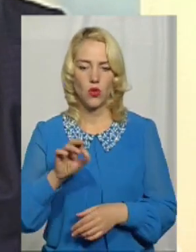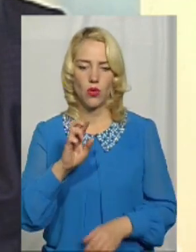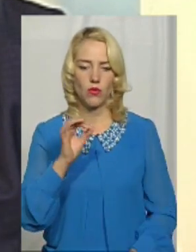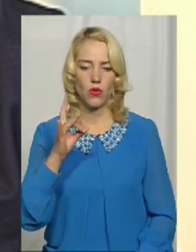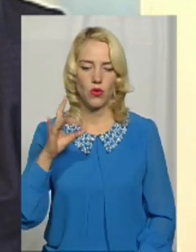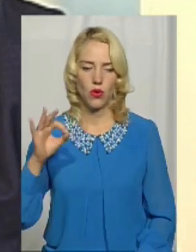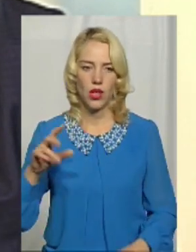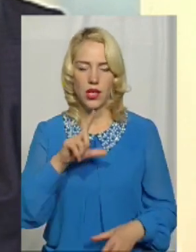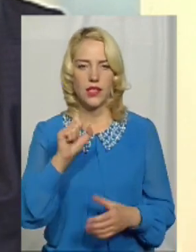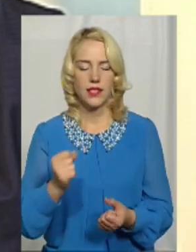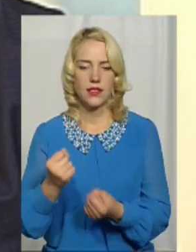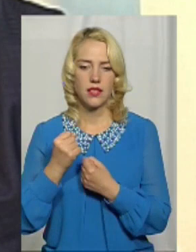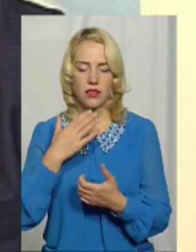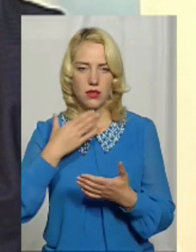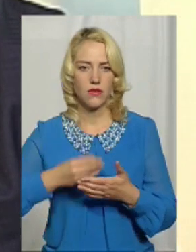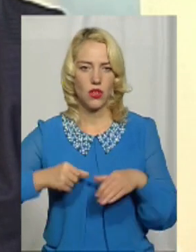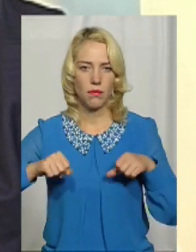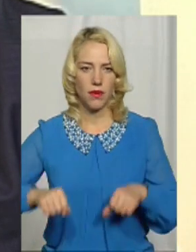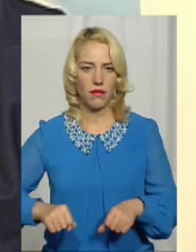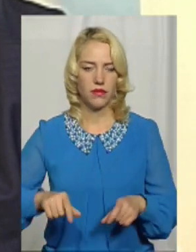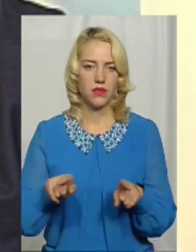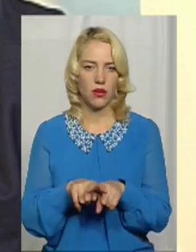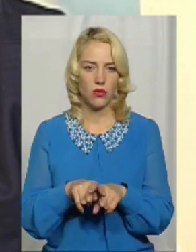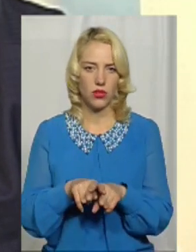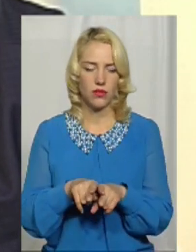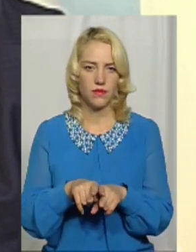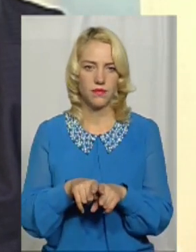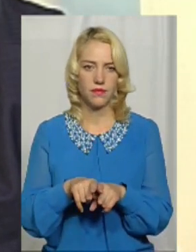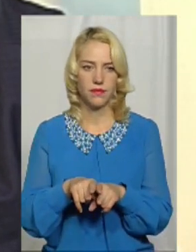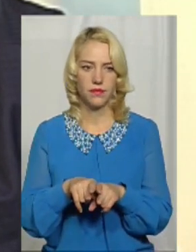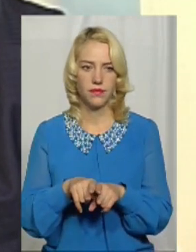бюро за захистом своїх прав. Також це